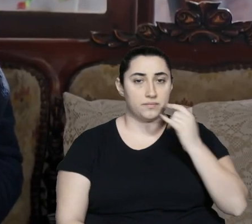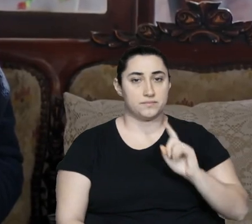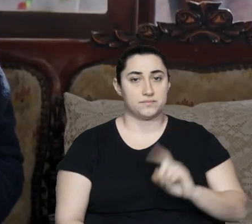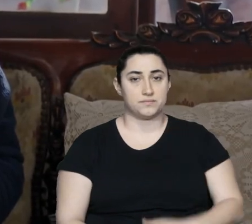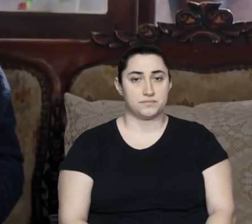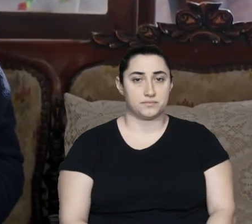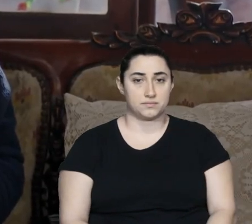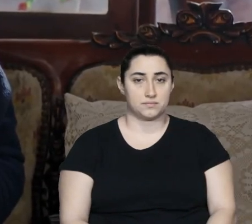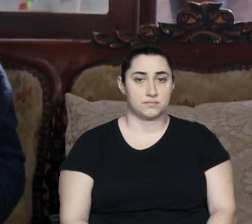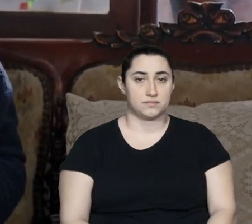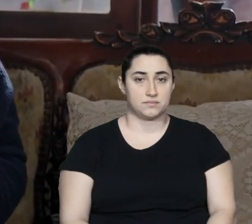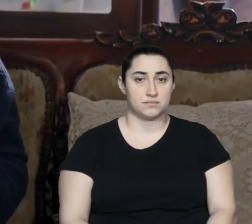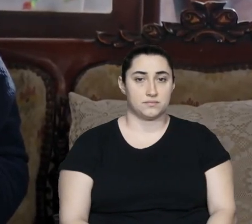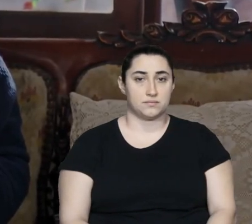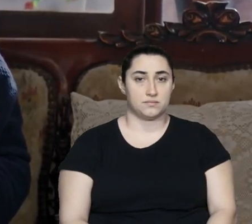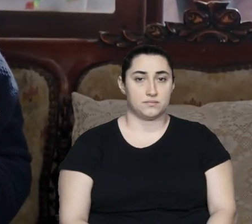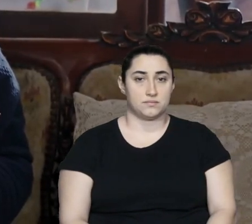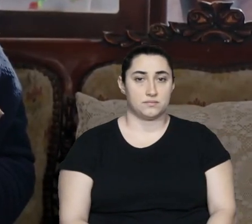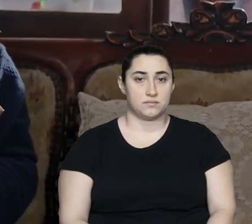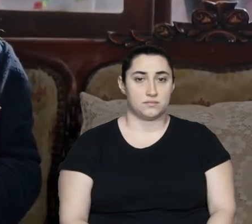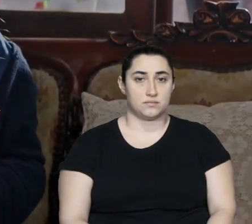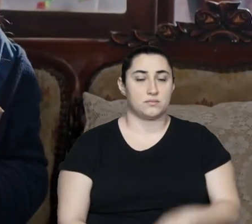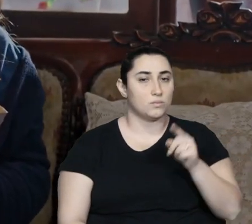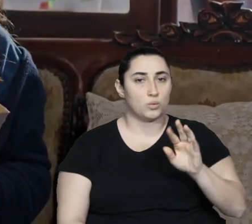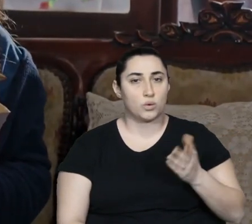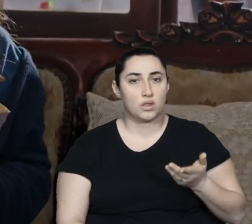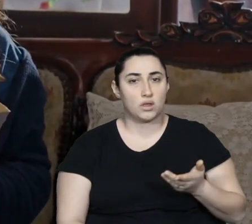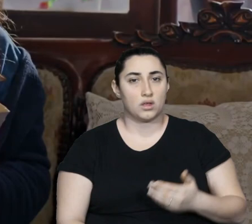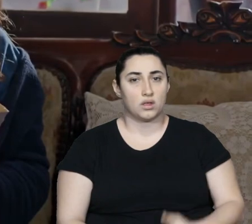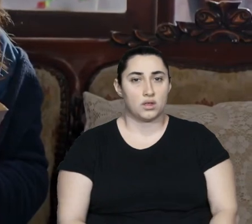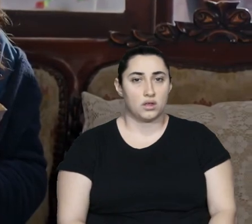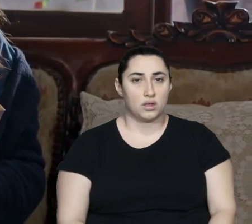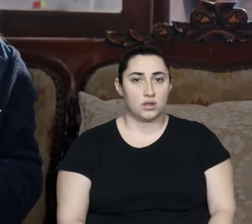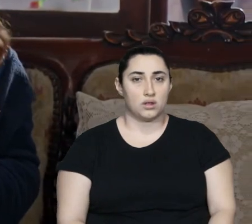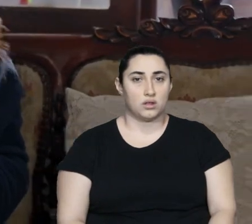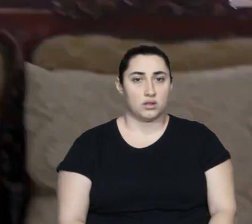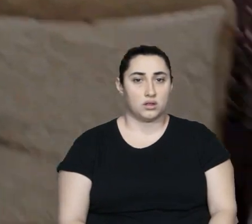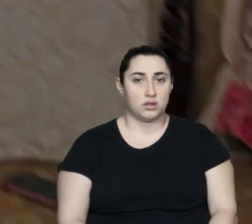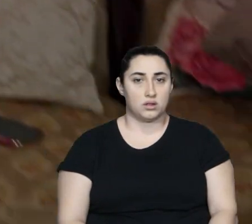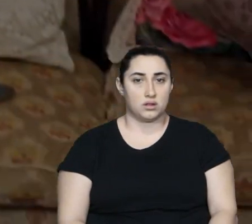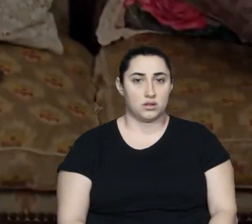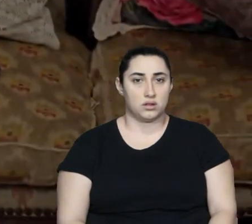Aysu evde İz Peşinde adlı kitabı okuyor. Telefonun nerede çaldığını anlamayıp bakındı.